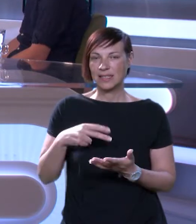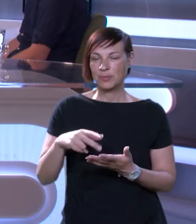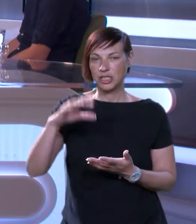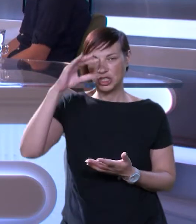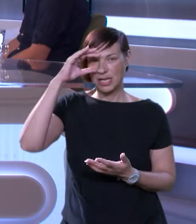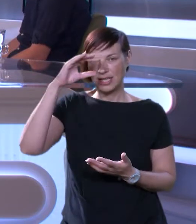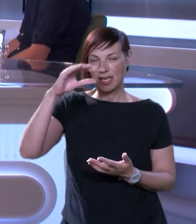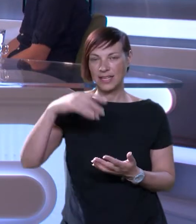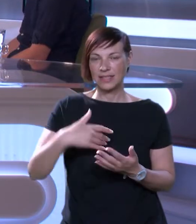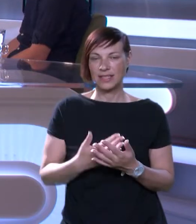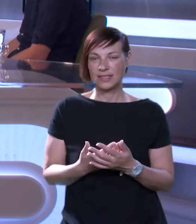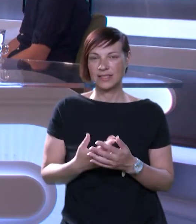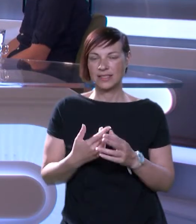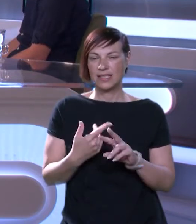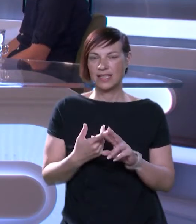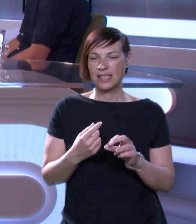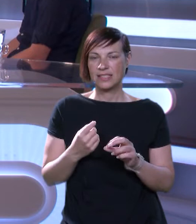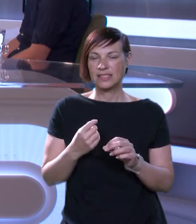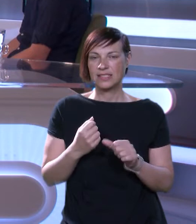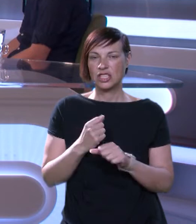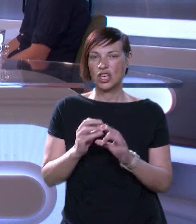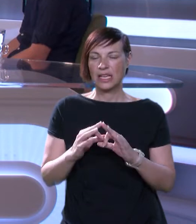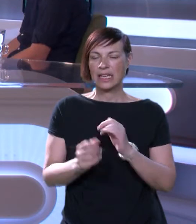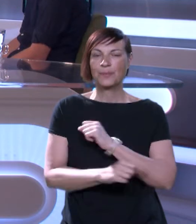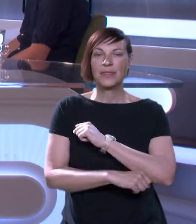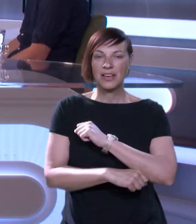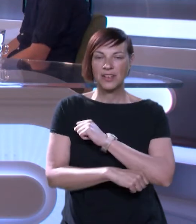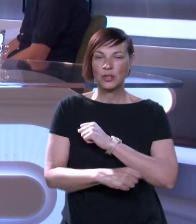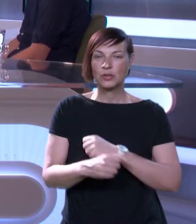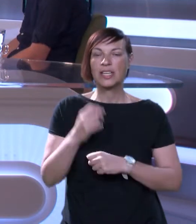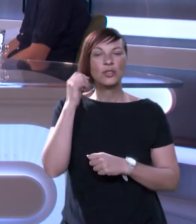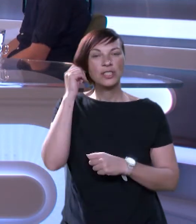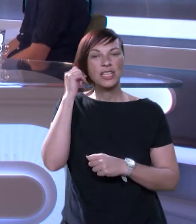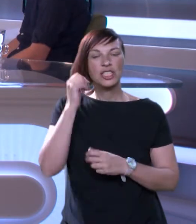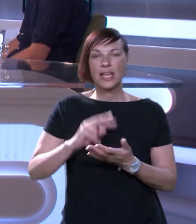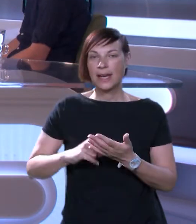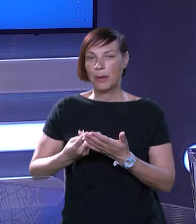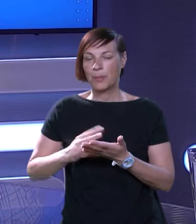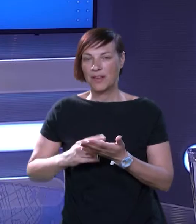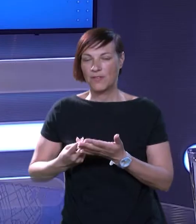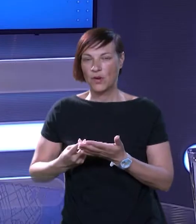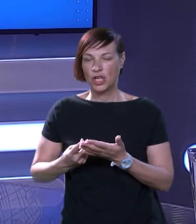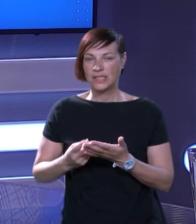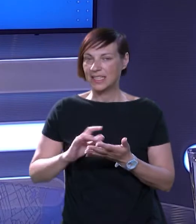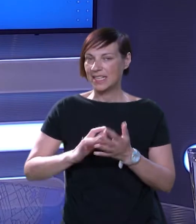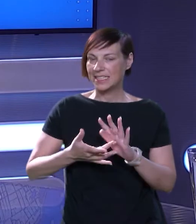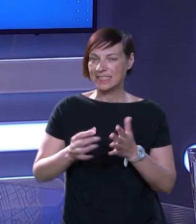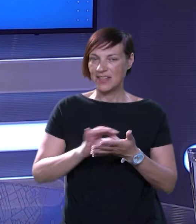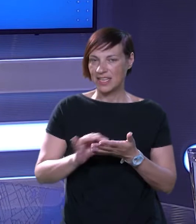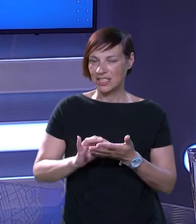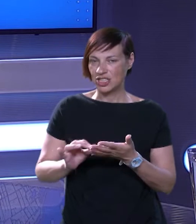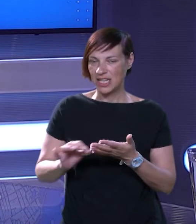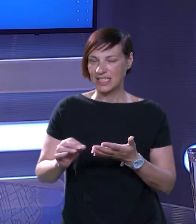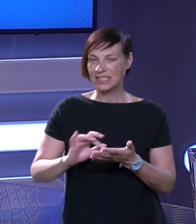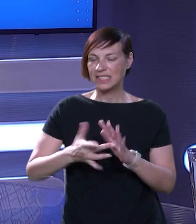išla gledat Herzoga, ja mislim, još na faksu, gdje je žena prevodila simultano, znači sve